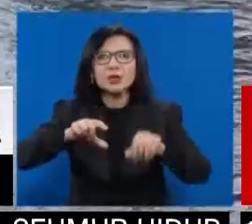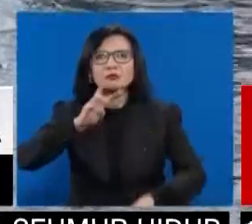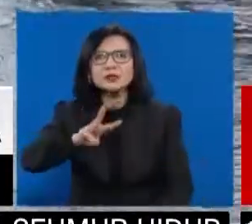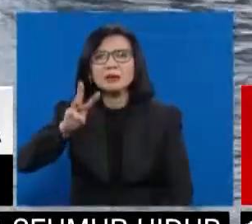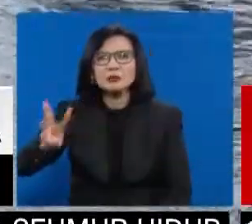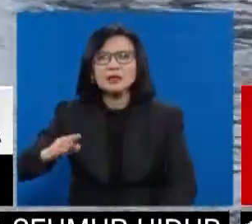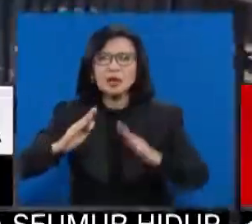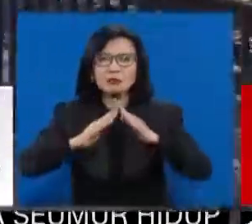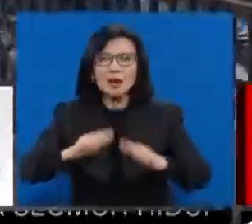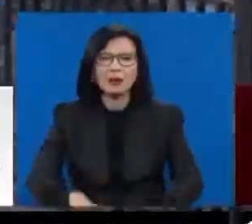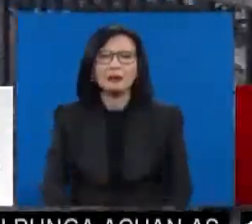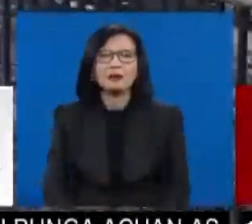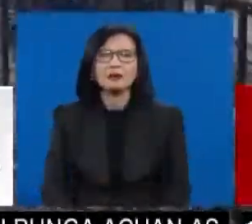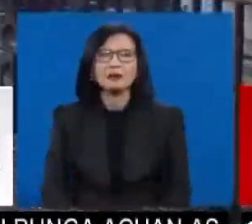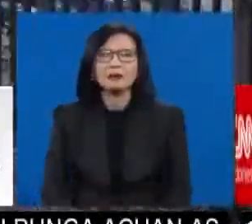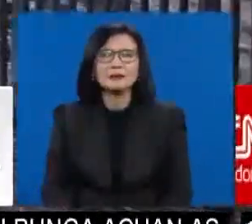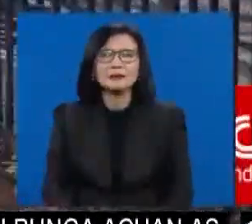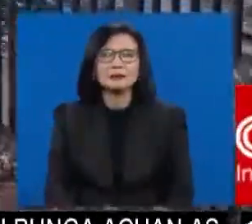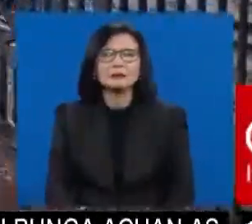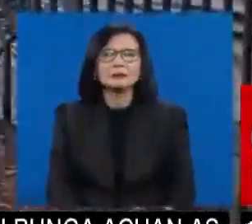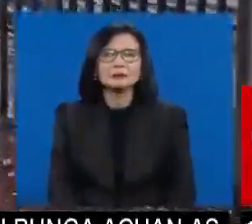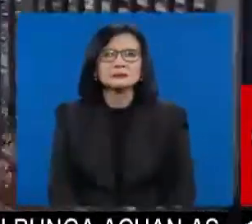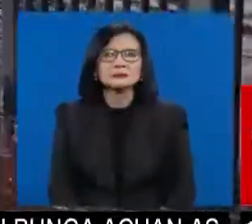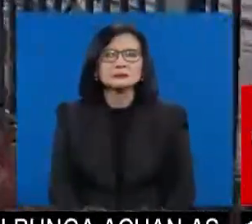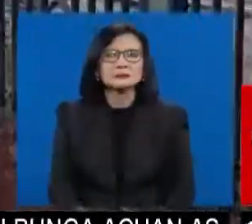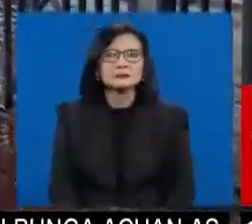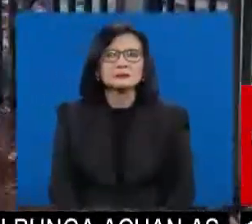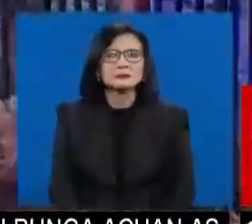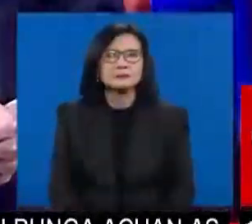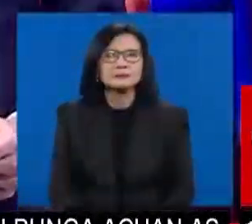rumah. Tim Liputan, CNN Indonesia.